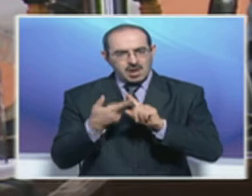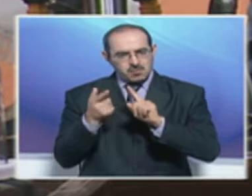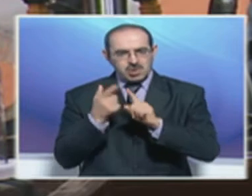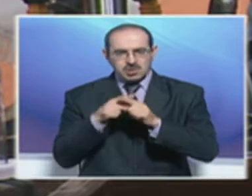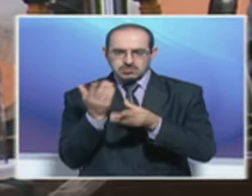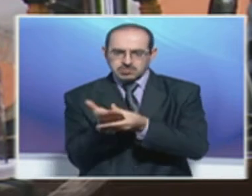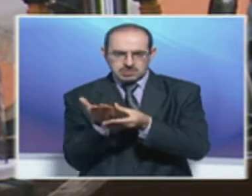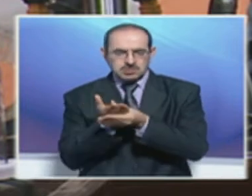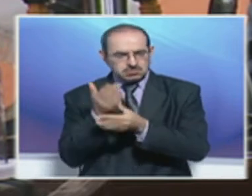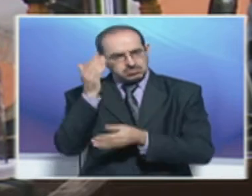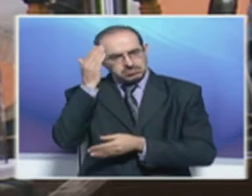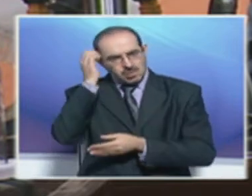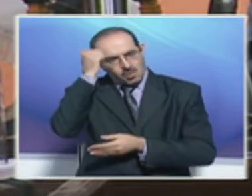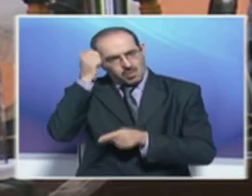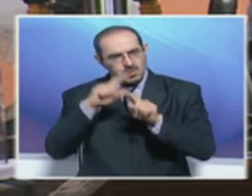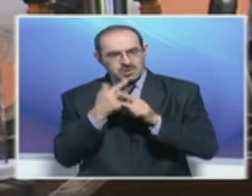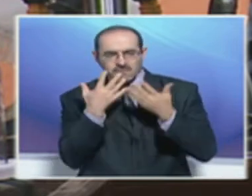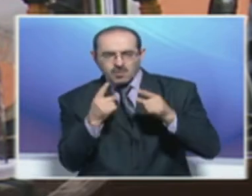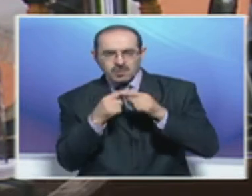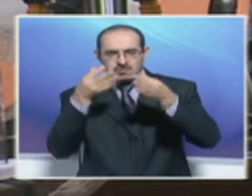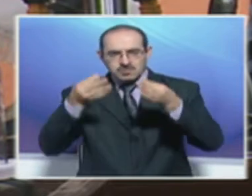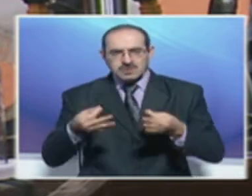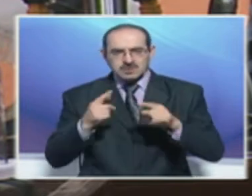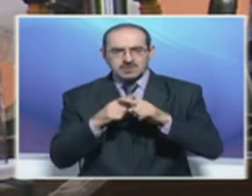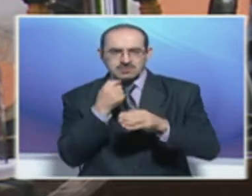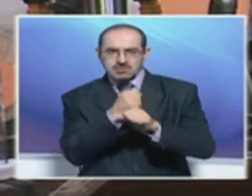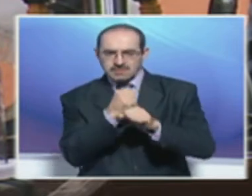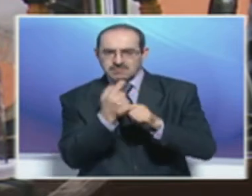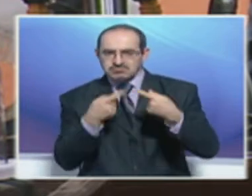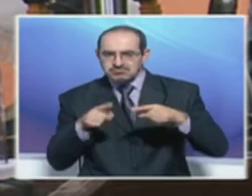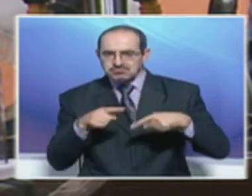capitale au résultat des travaux de cette commission.